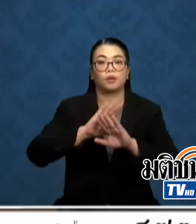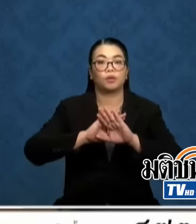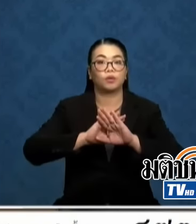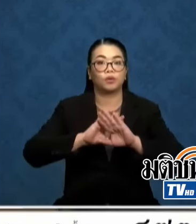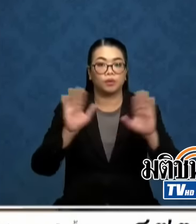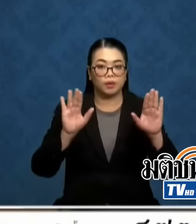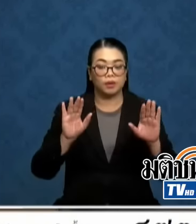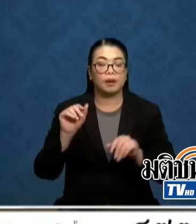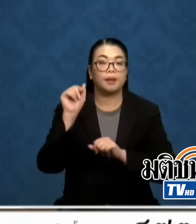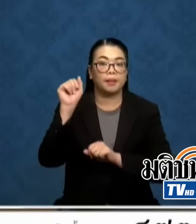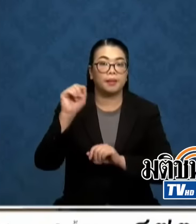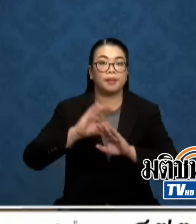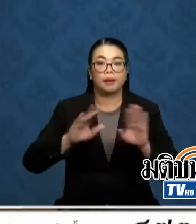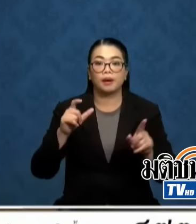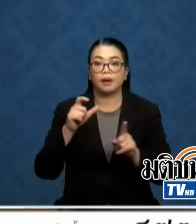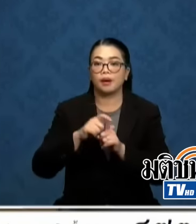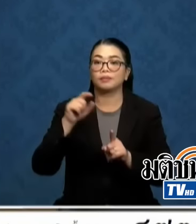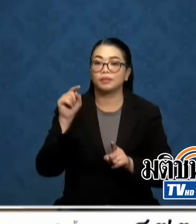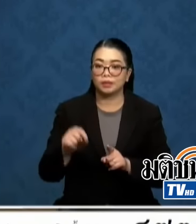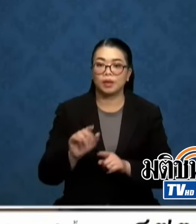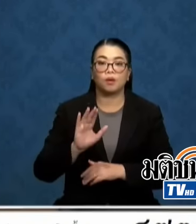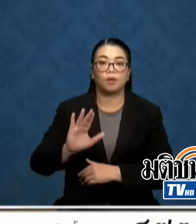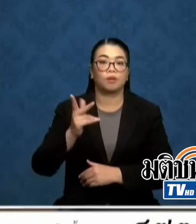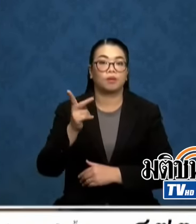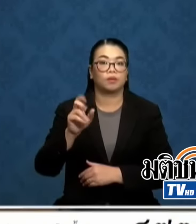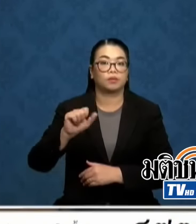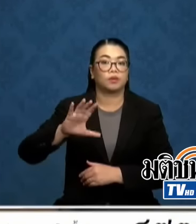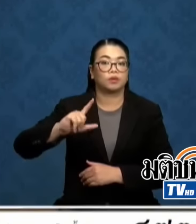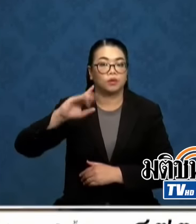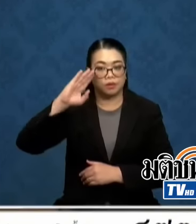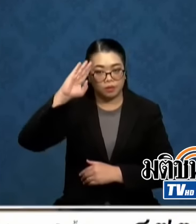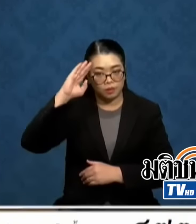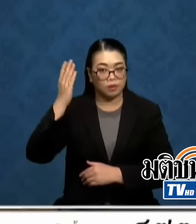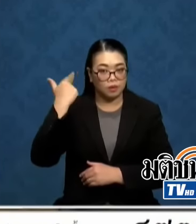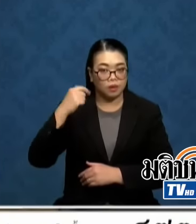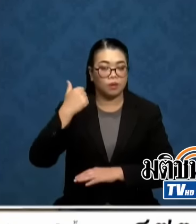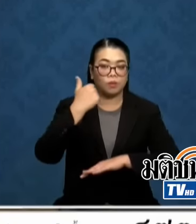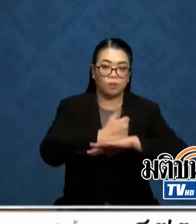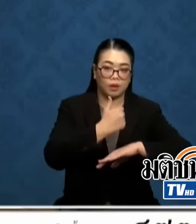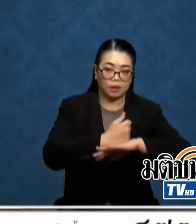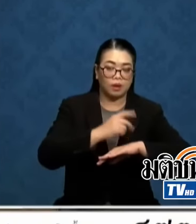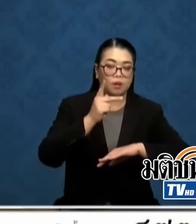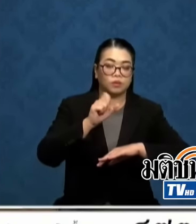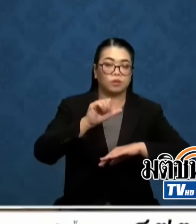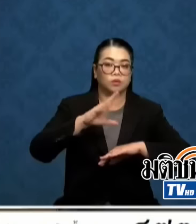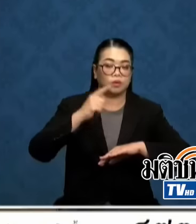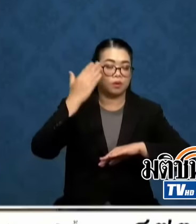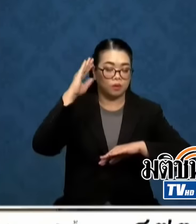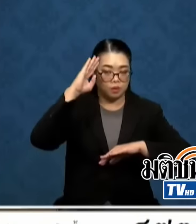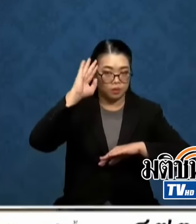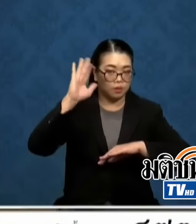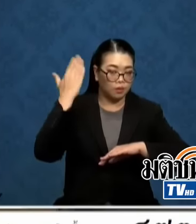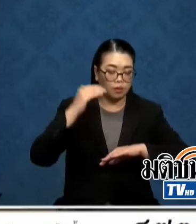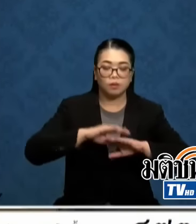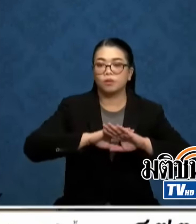ประกาศและคำสั่งคณะรักษาความสงบแห่งชาติและคำสั่งหัวหน้าคณะรักษาความสงบแห่งชาติ